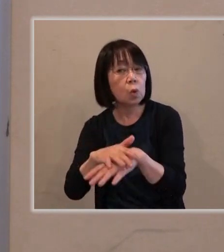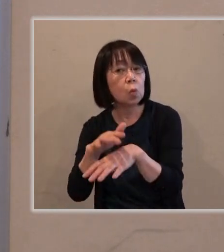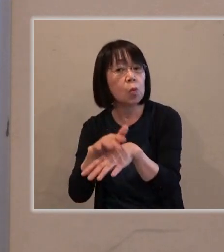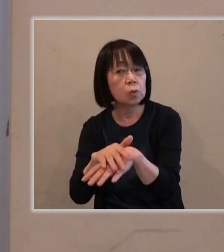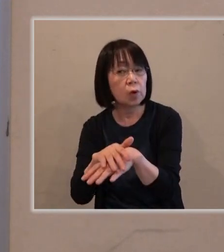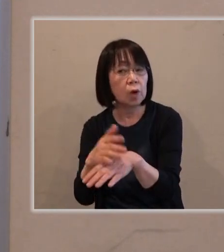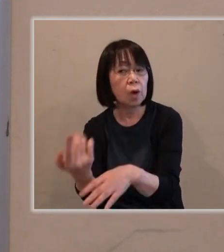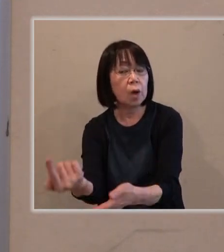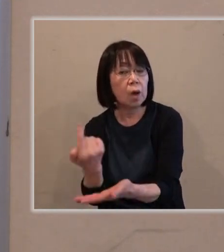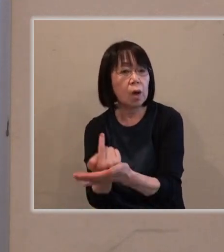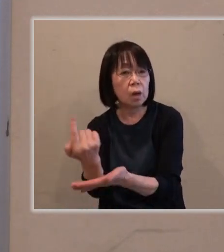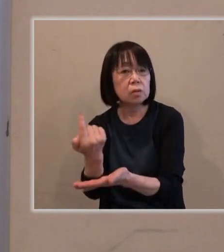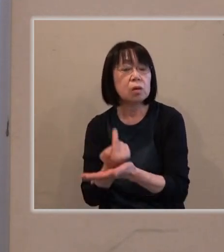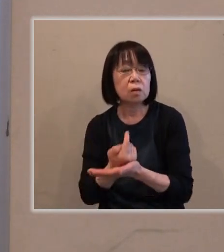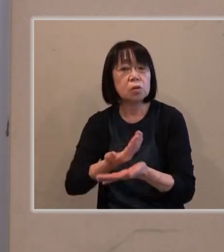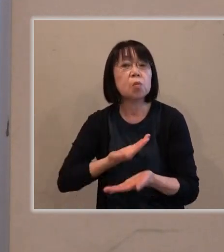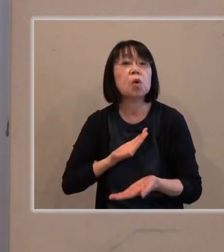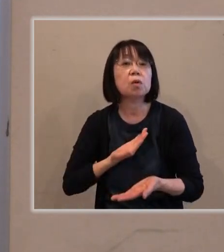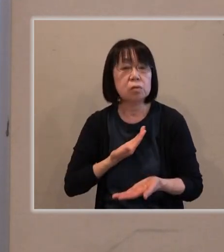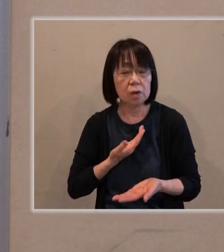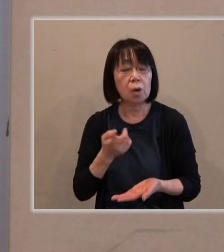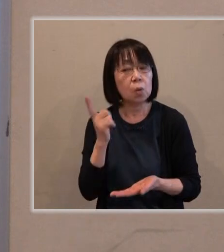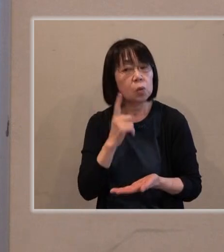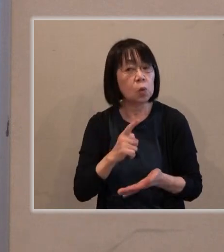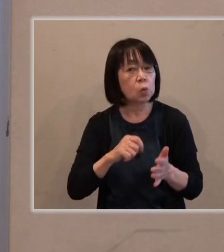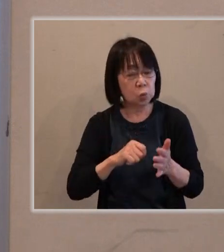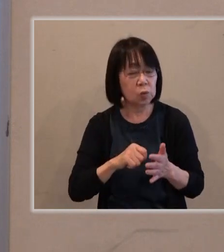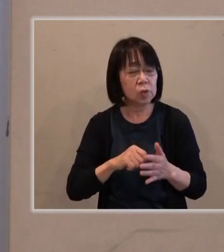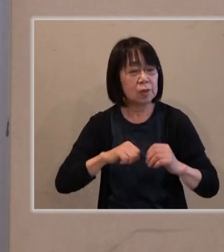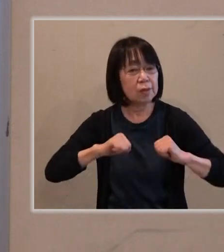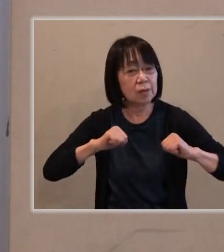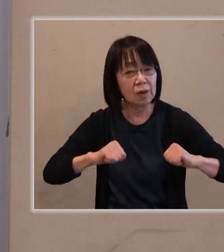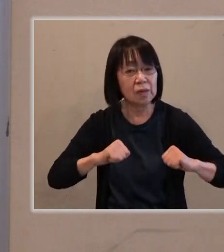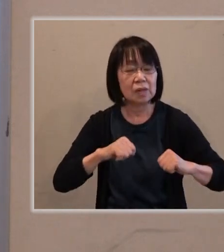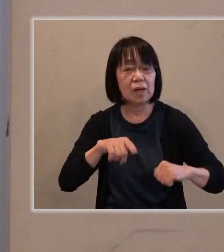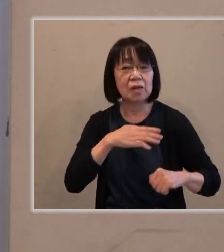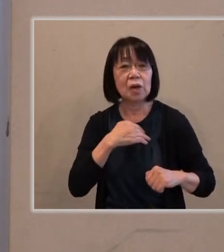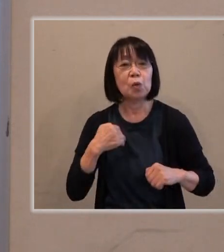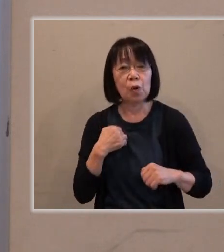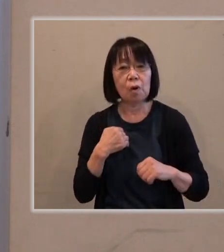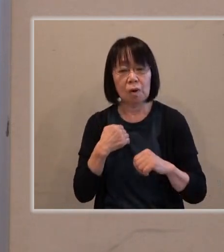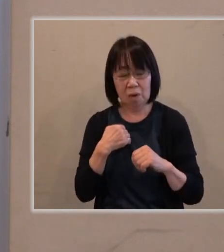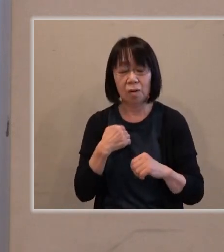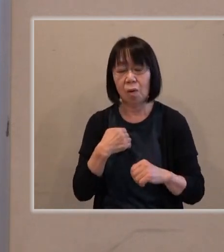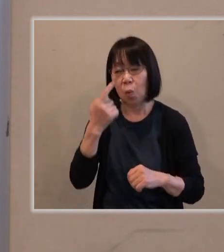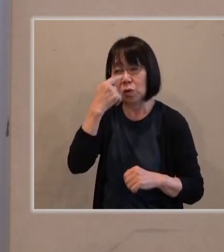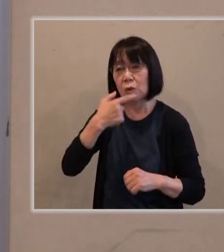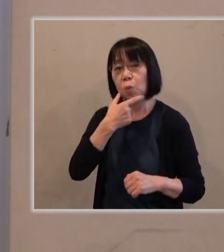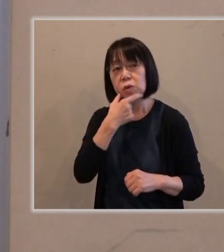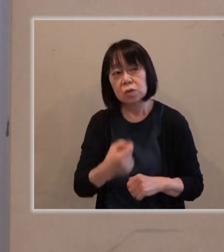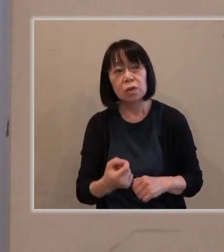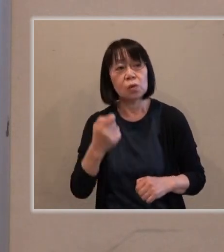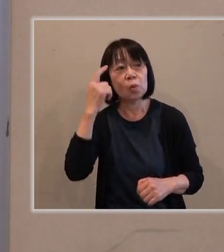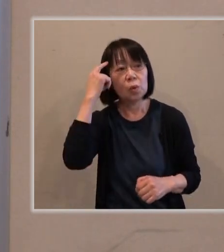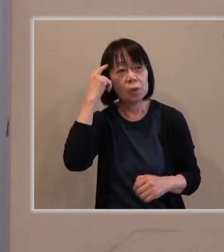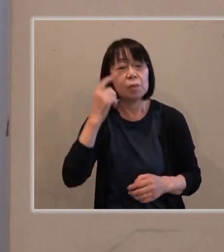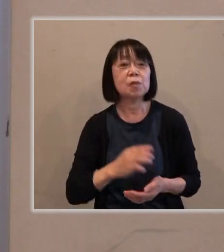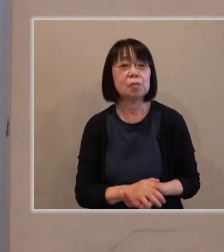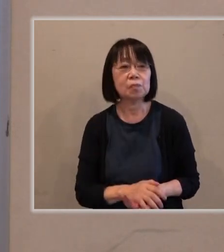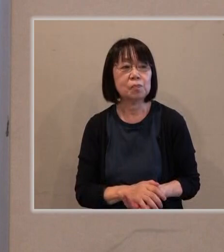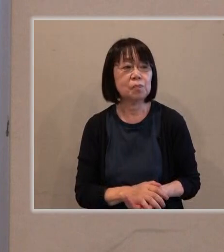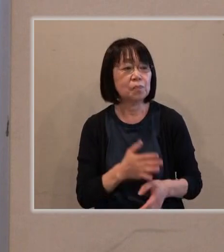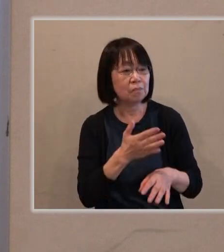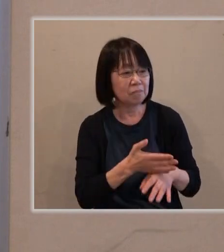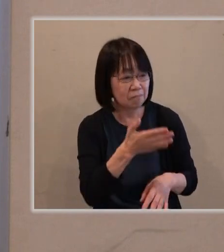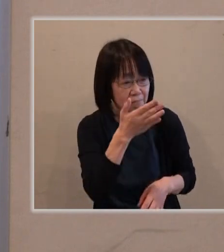の生かしていけるのかとか、それももっともっと教えてほしいなっていうふうに感じました。 ありがとうございます